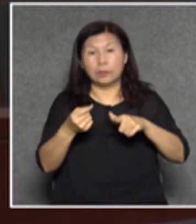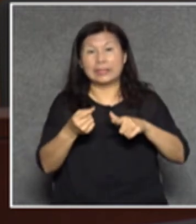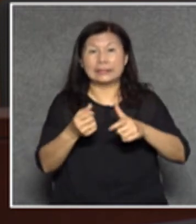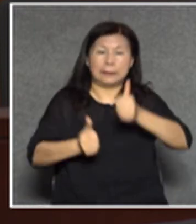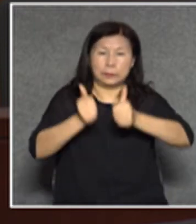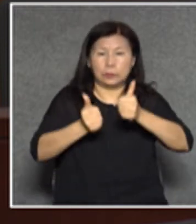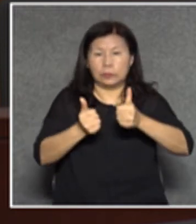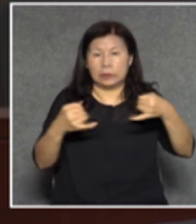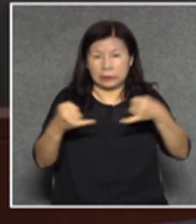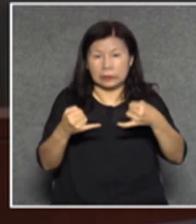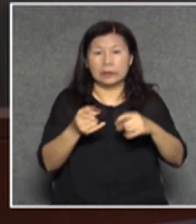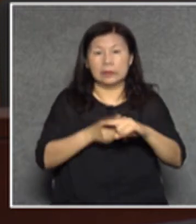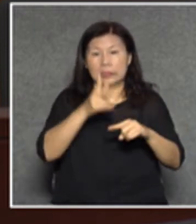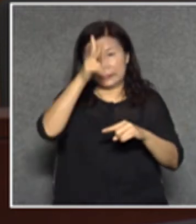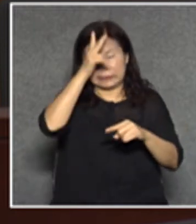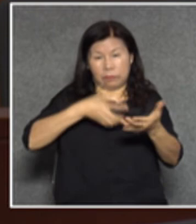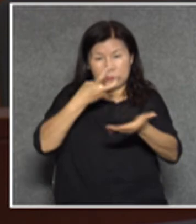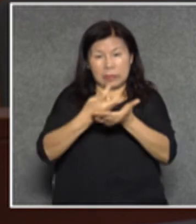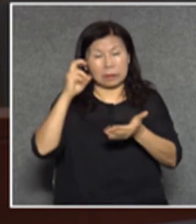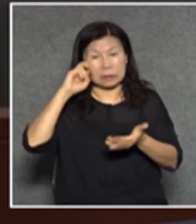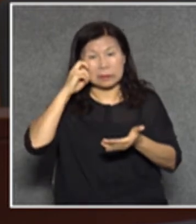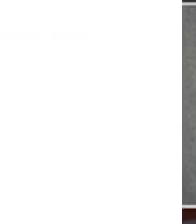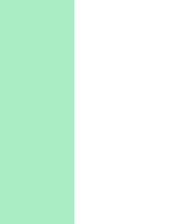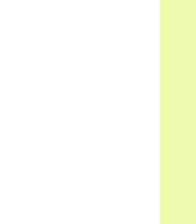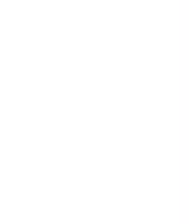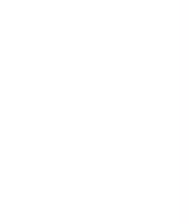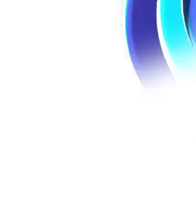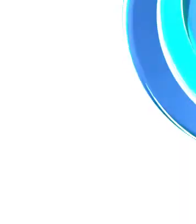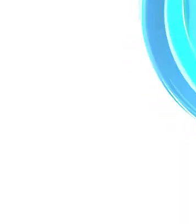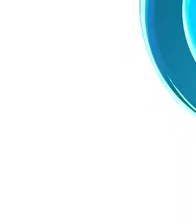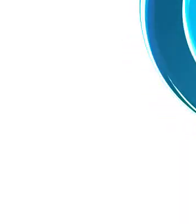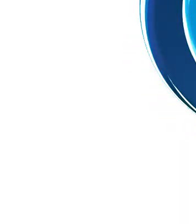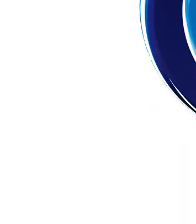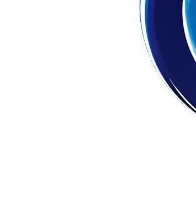所以我希望政府三思而行，收回有關決定。